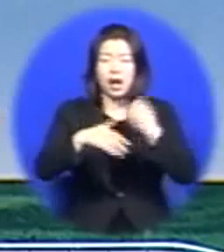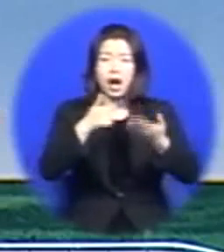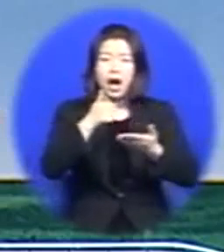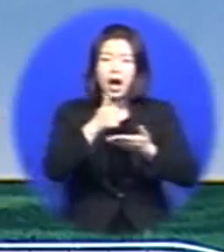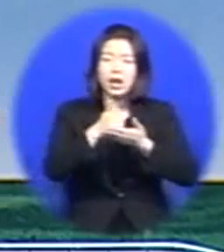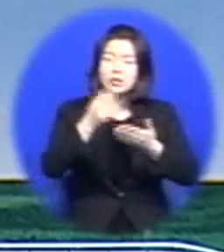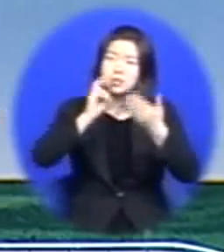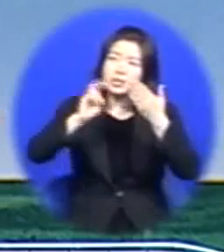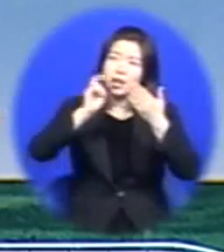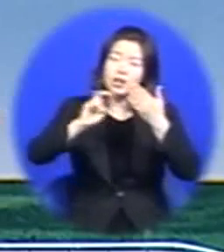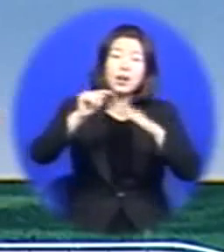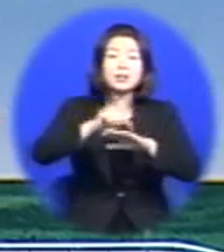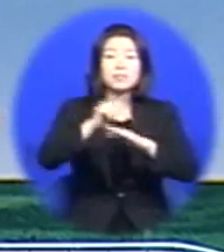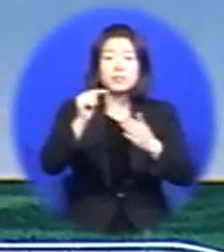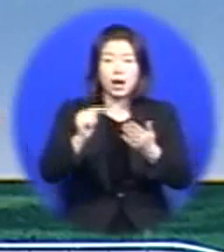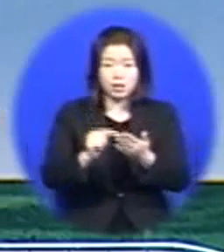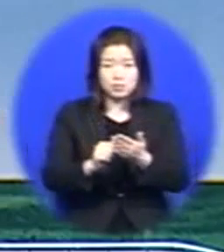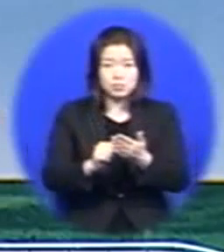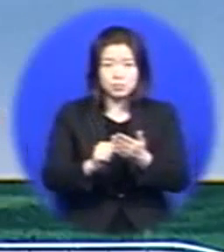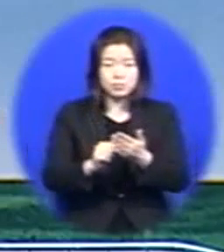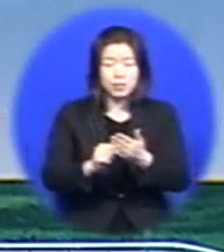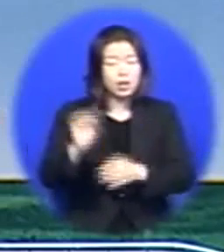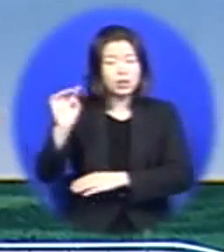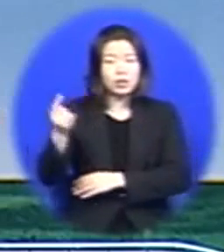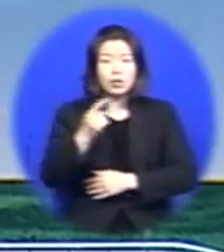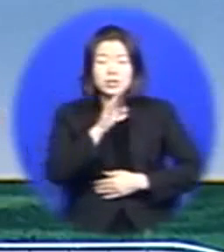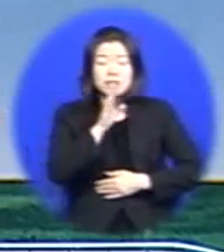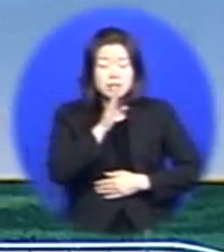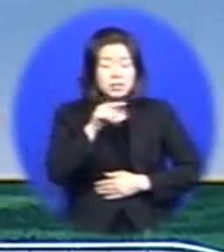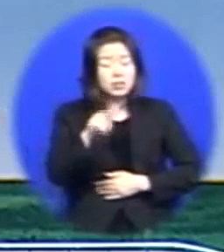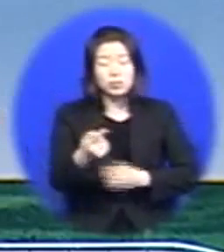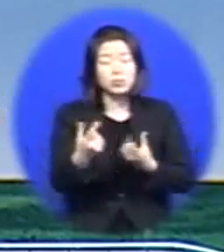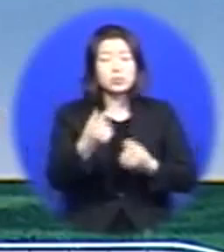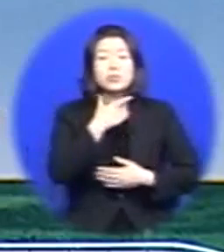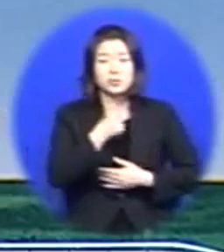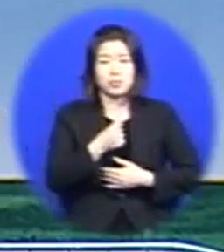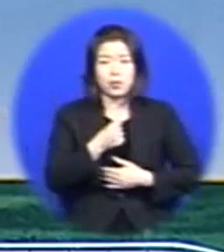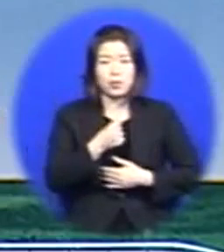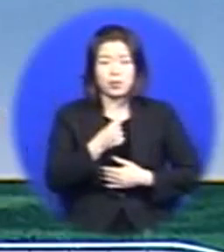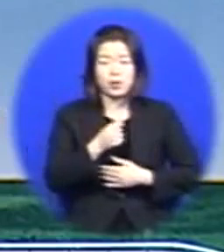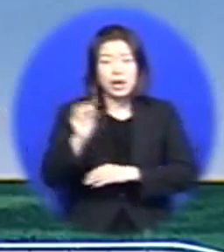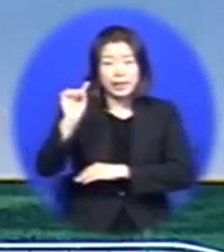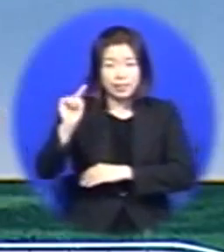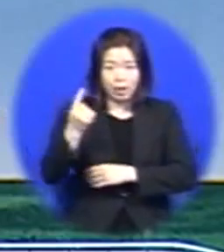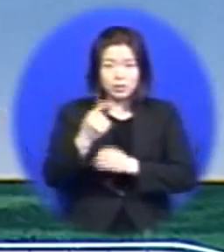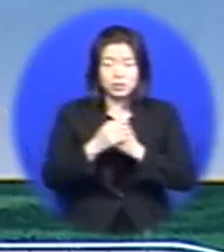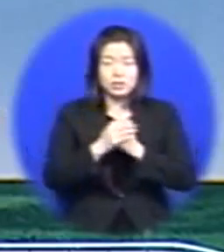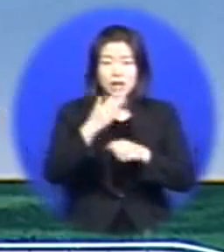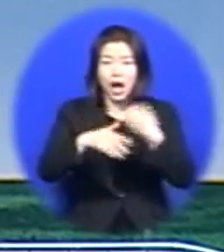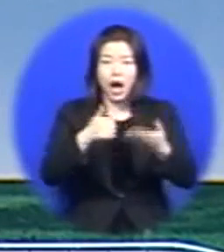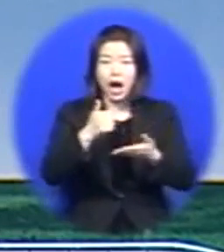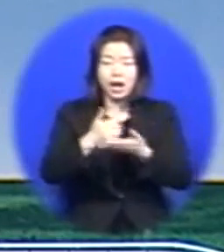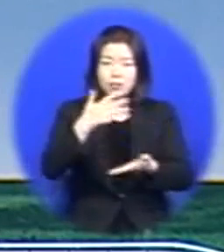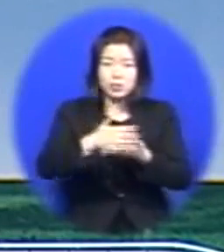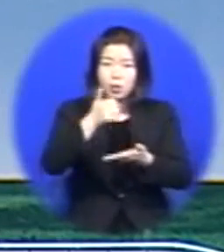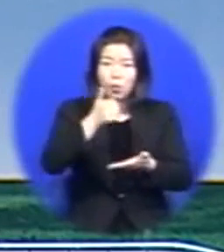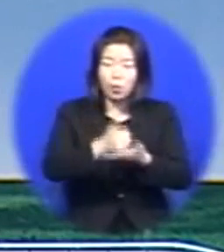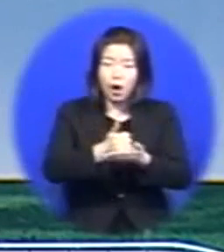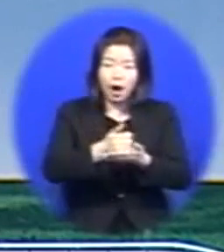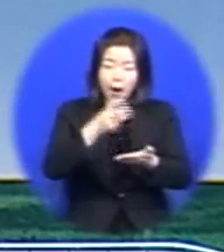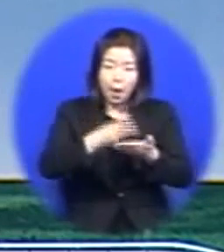하나님을 찬양하는 마음, 다윗은 진짜 그러고 싶었어요. 다윗은요, 하나님의 여호와의